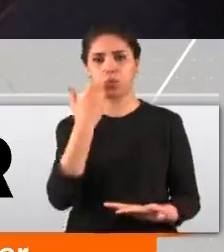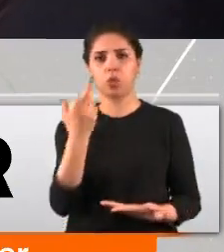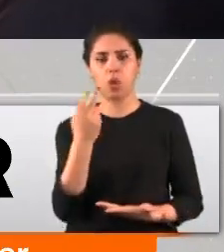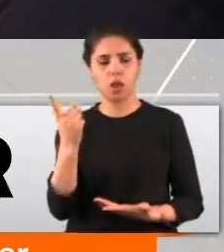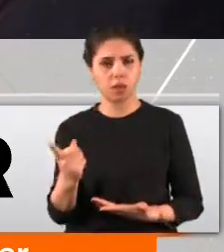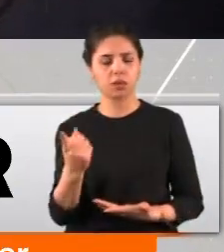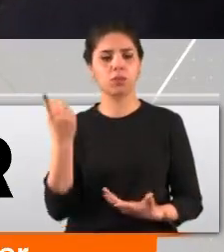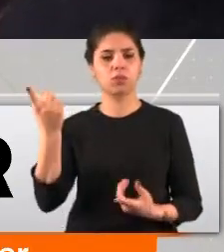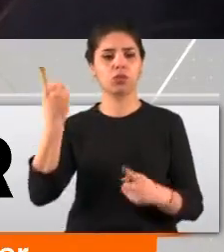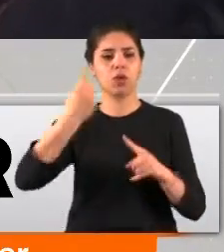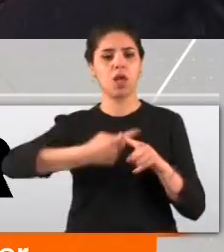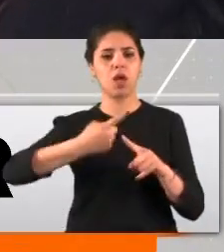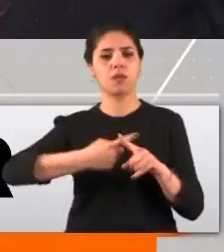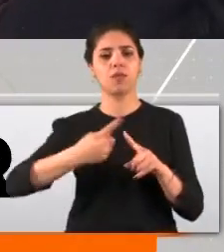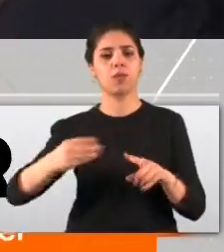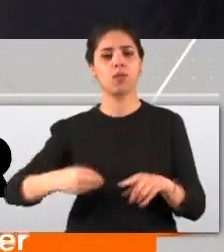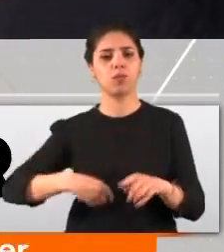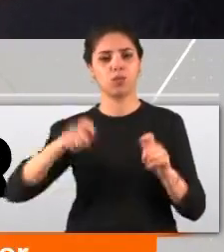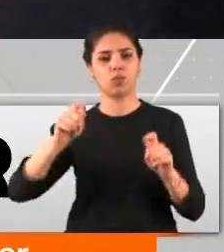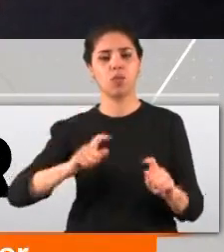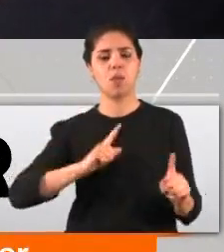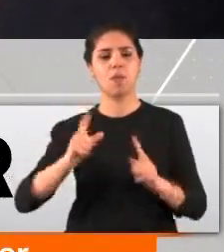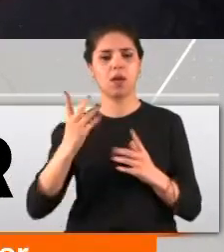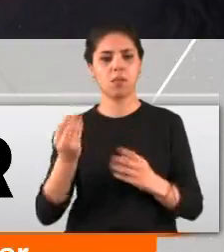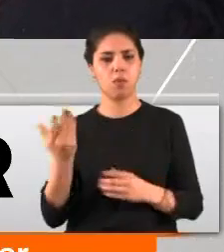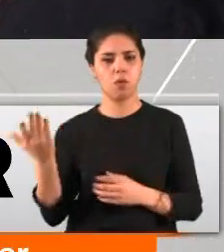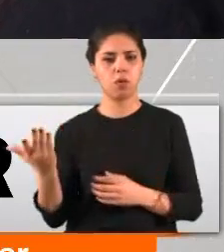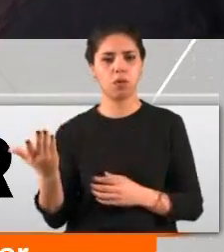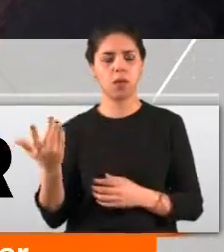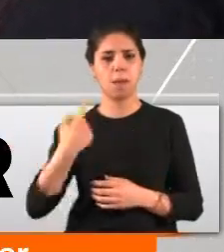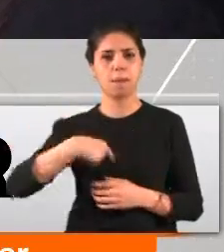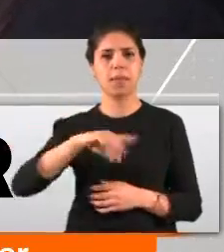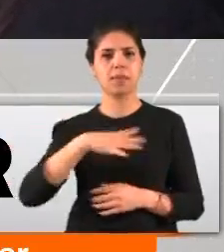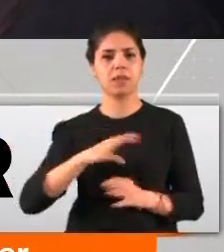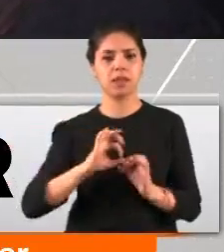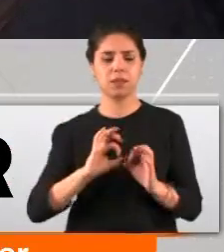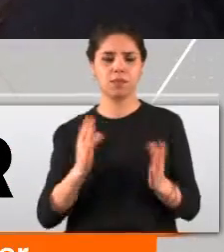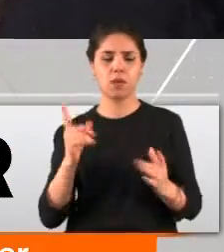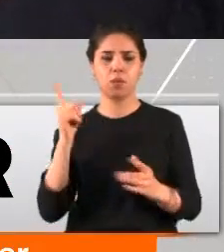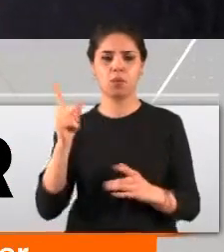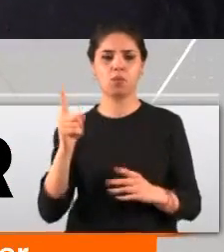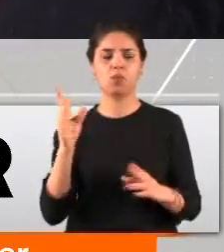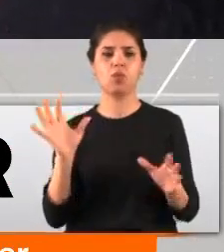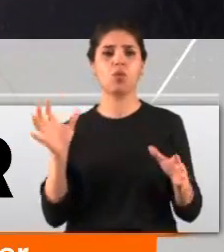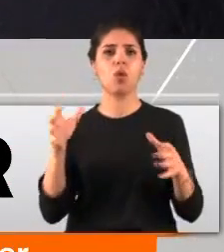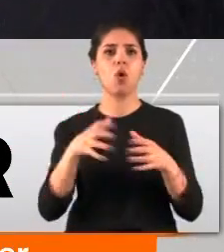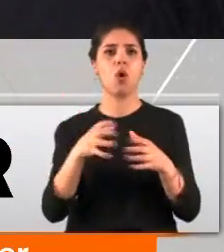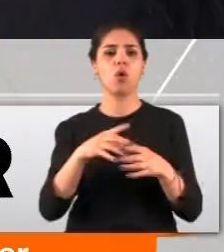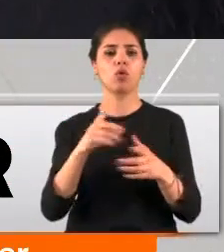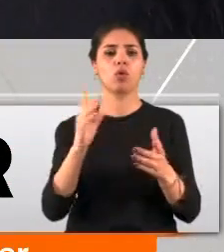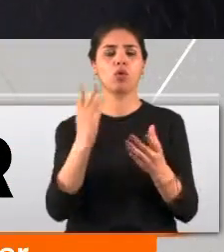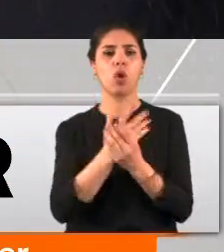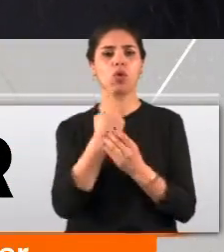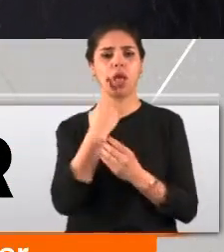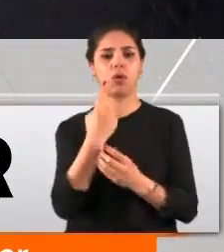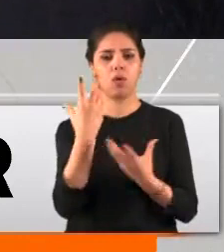dolandırıcılık ve bunu zincirleme şeklinde yapmaktan yargılanıyorlar. Bizim talebimiz aslında bunun bir örgüt dosyasına çevrilmesiydi.